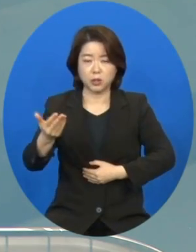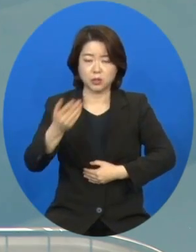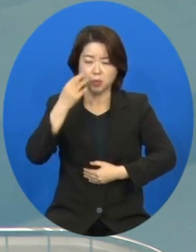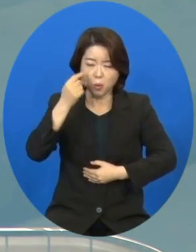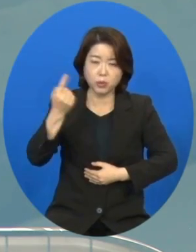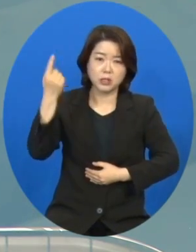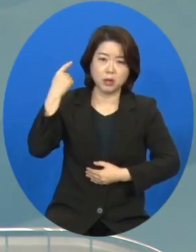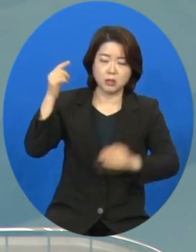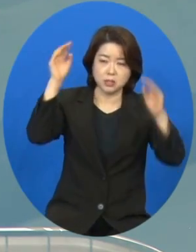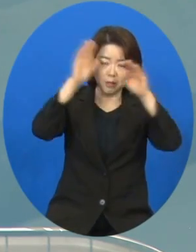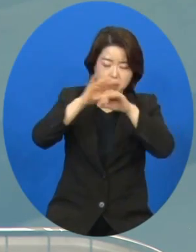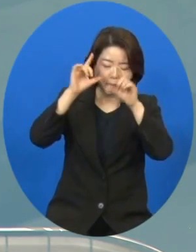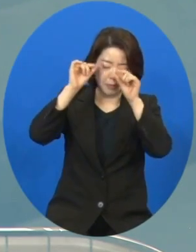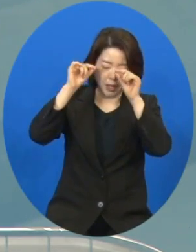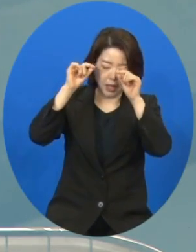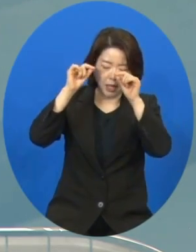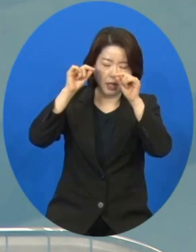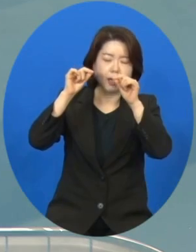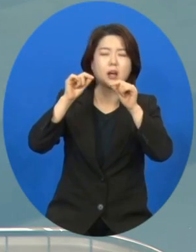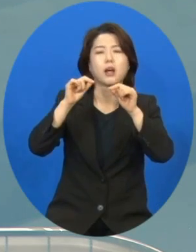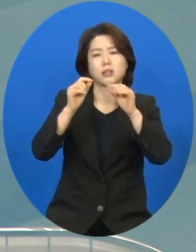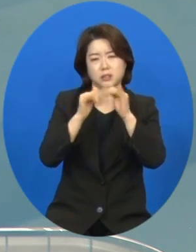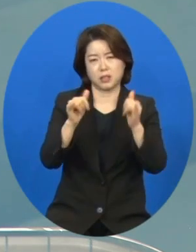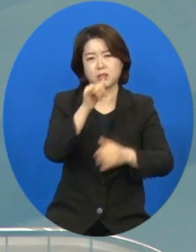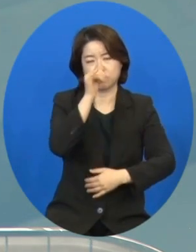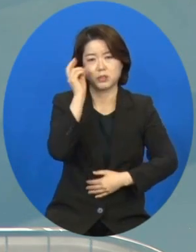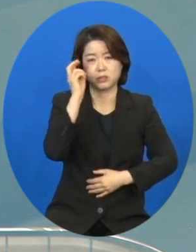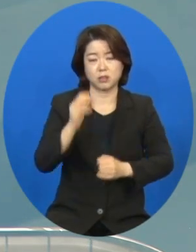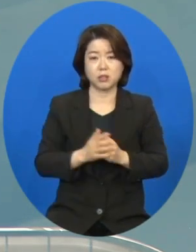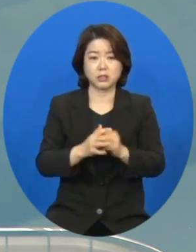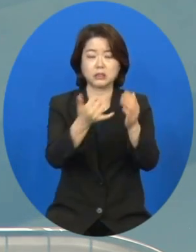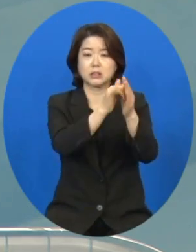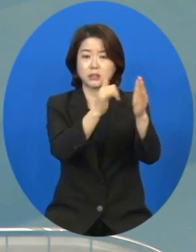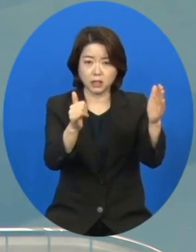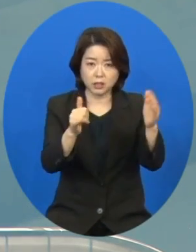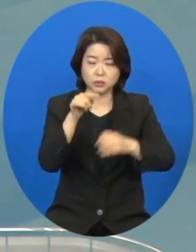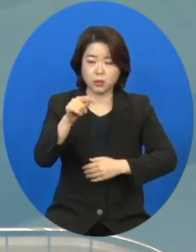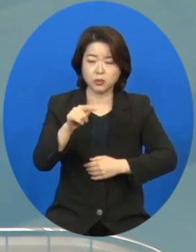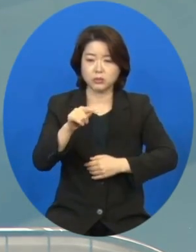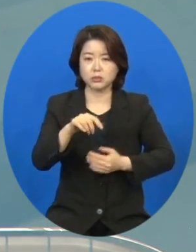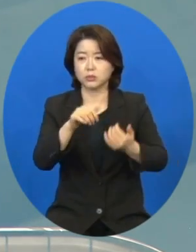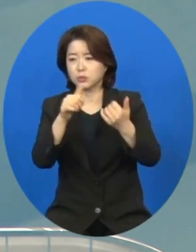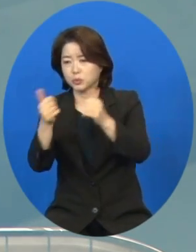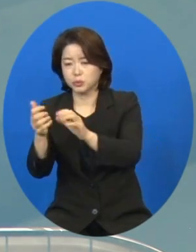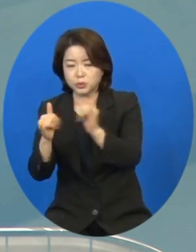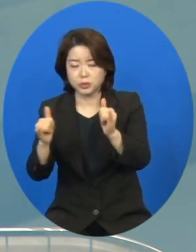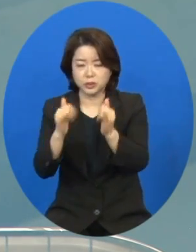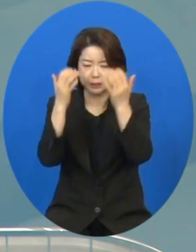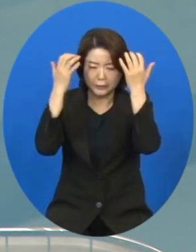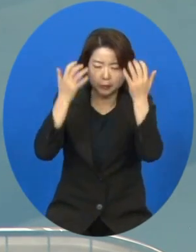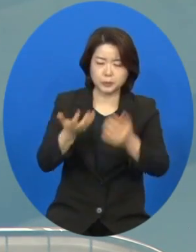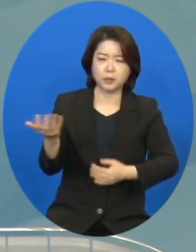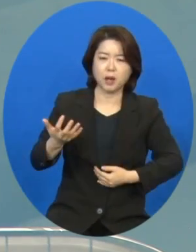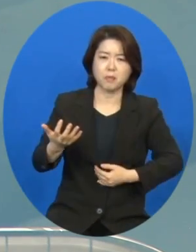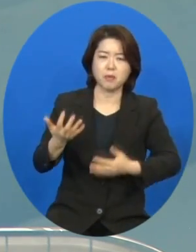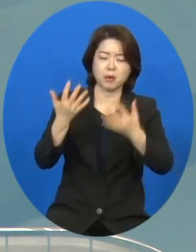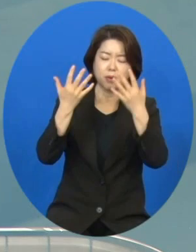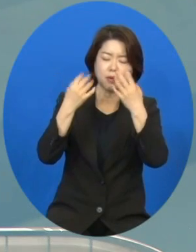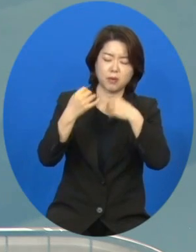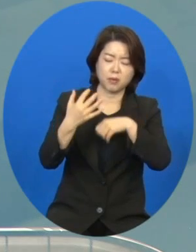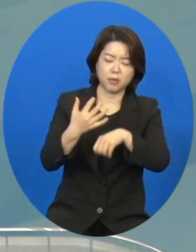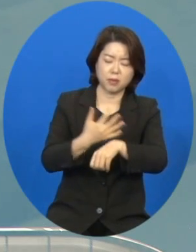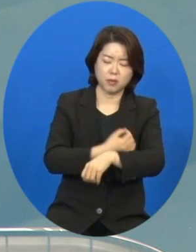어젯밤에 잠을 못잔 분도 있으실 거예요. 그 가족들, 그 희생자의 고통과 아픔은 얼마나